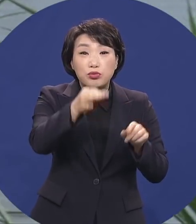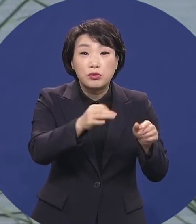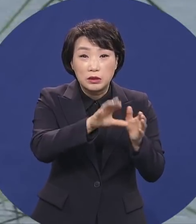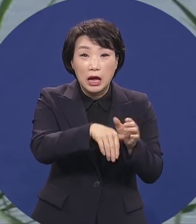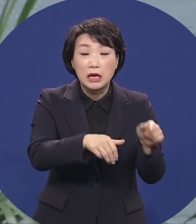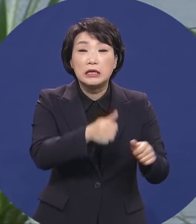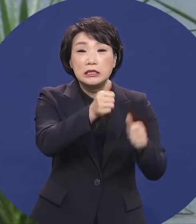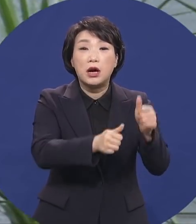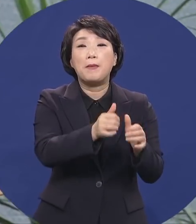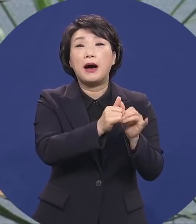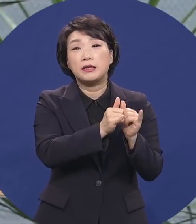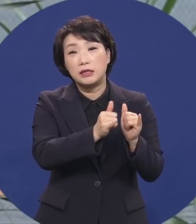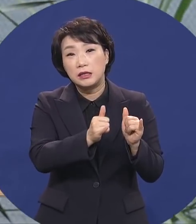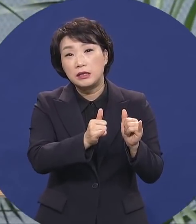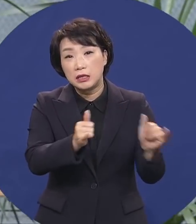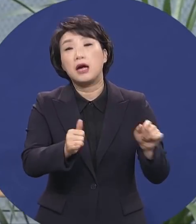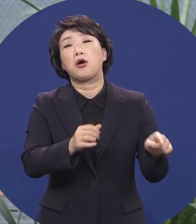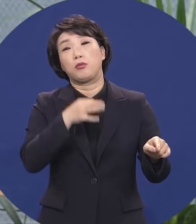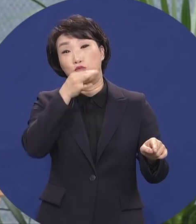자라고 그랬어요.